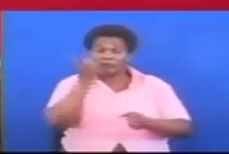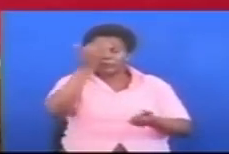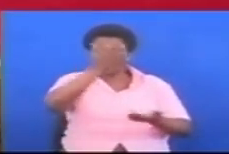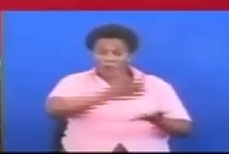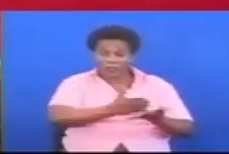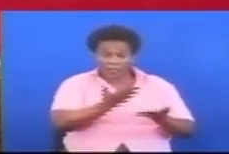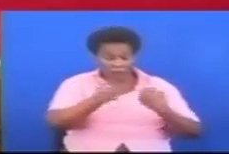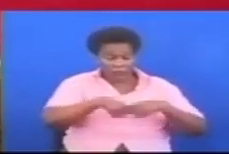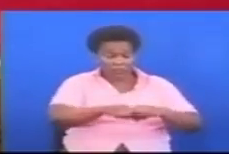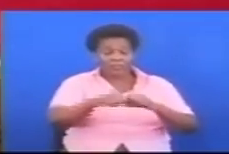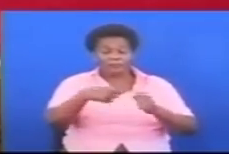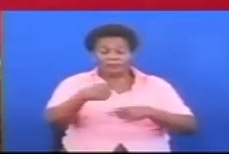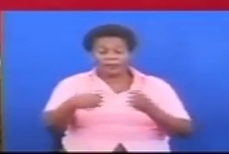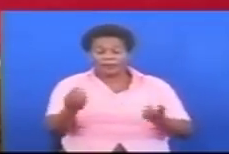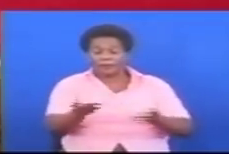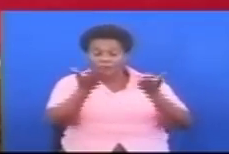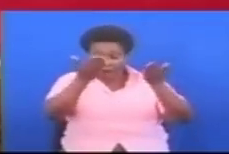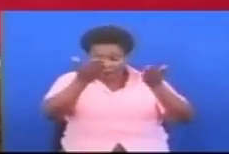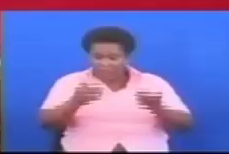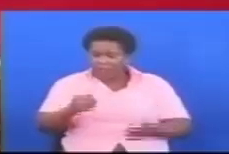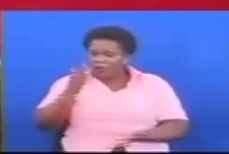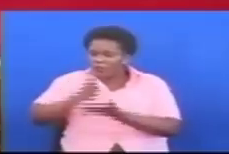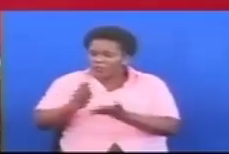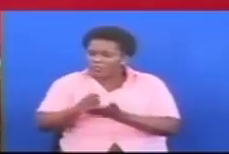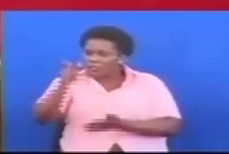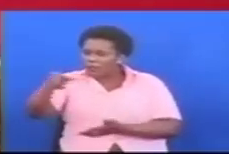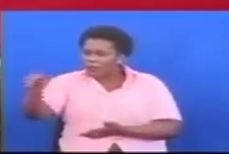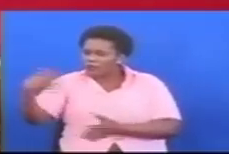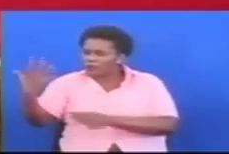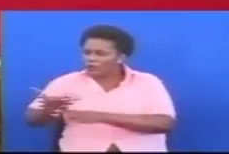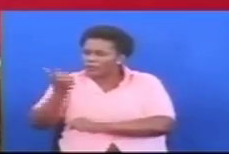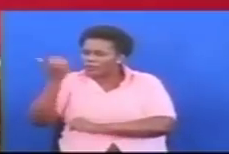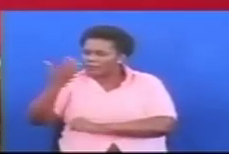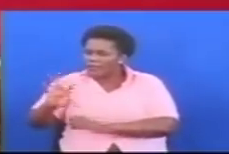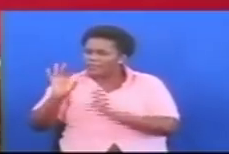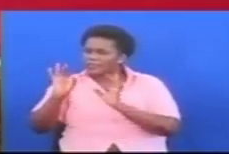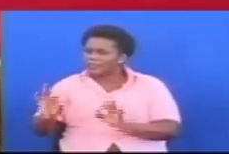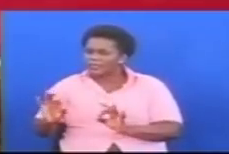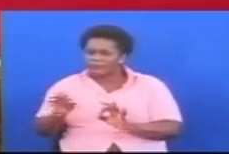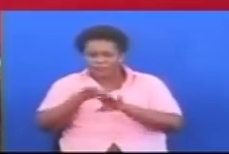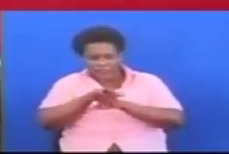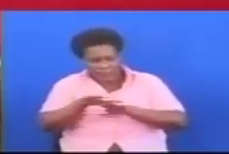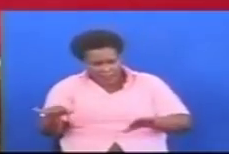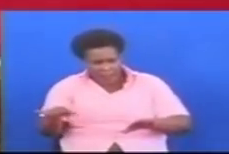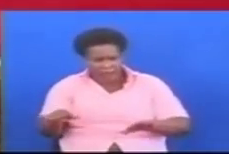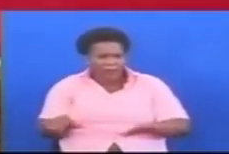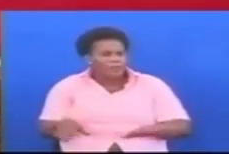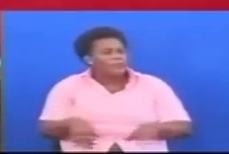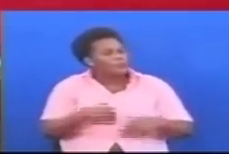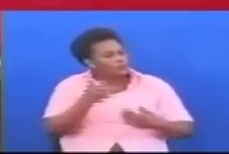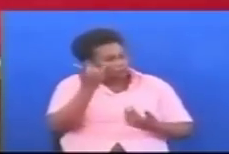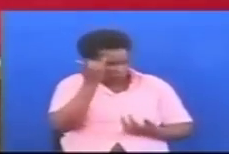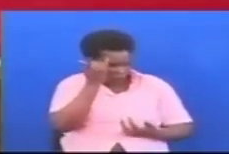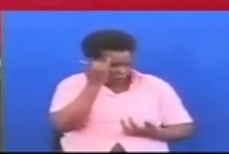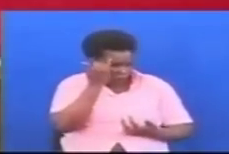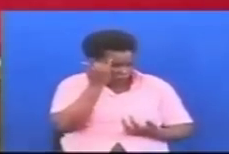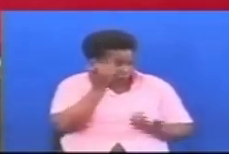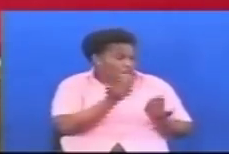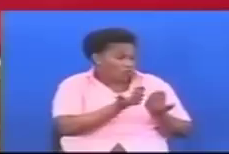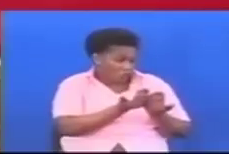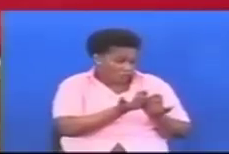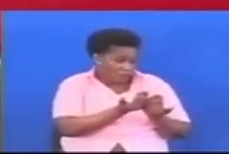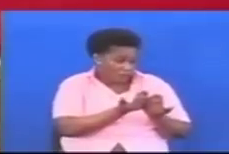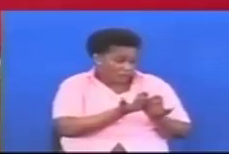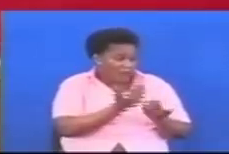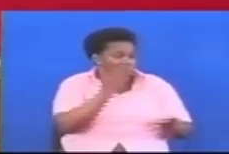ya maendeleo na kuwapatia wananchi maji safi na salama, kamati inashauri serikali kuimarisha